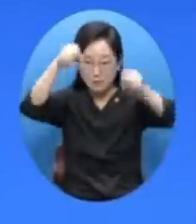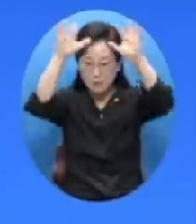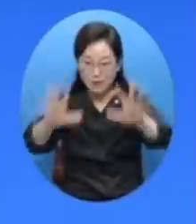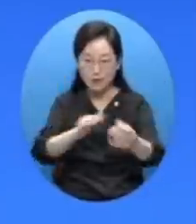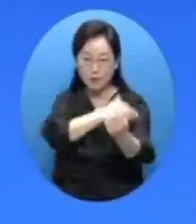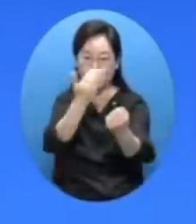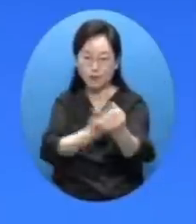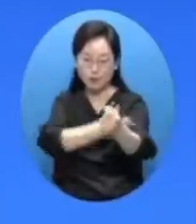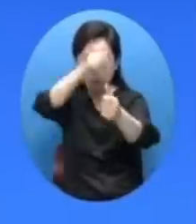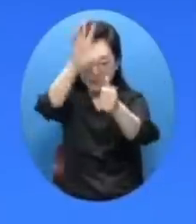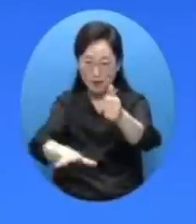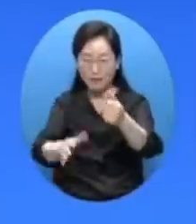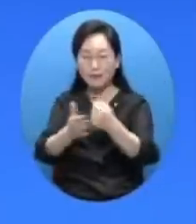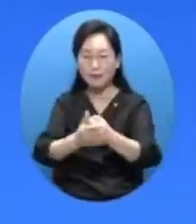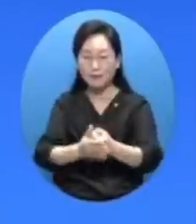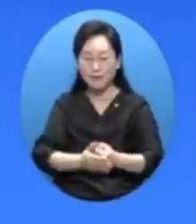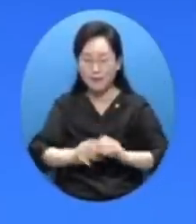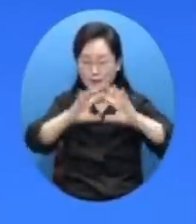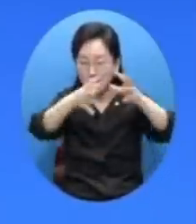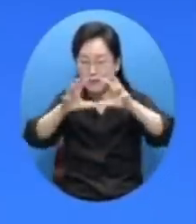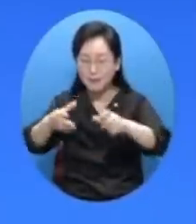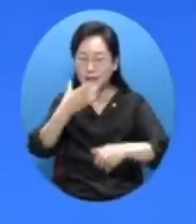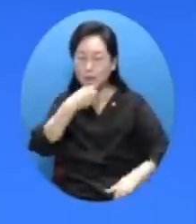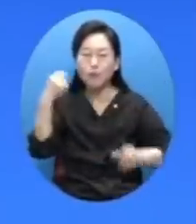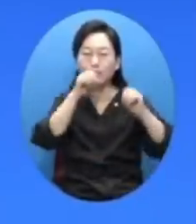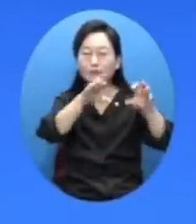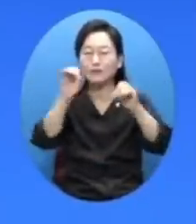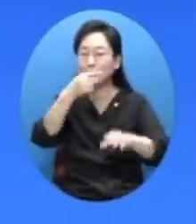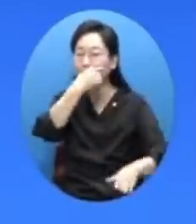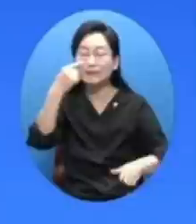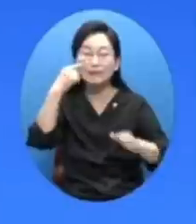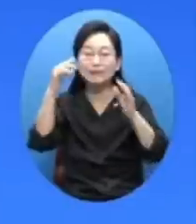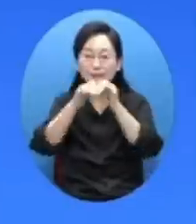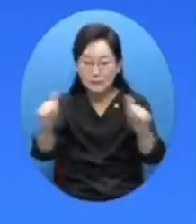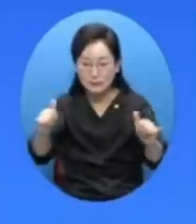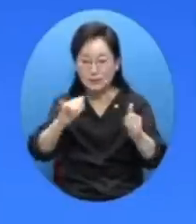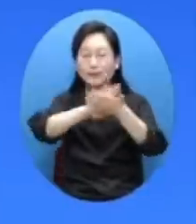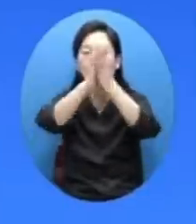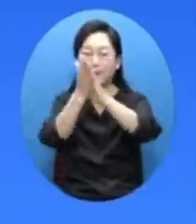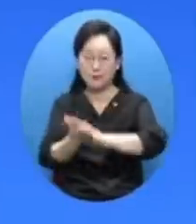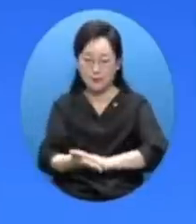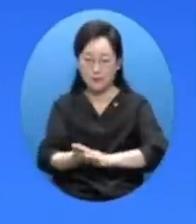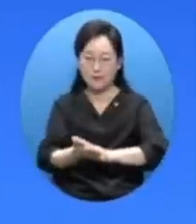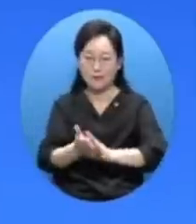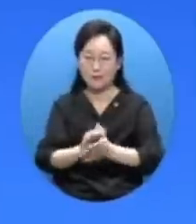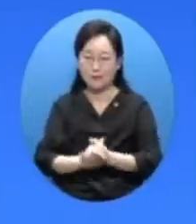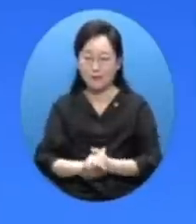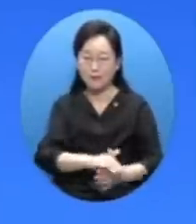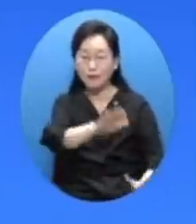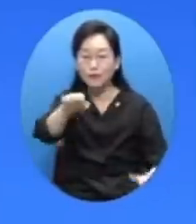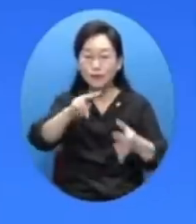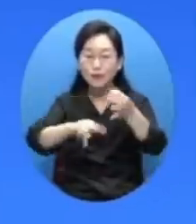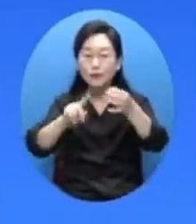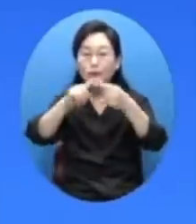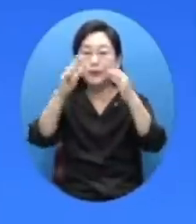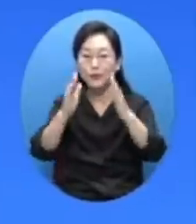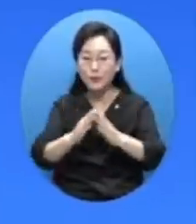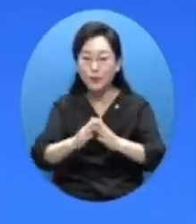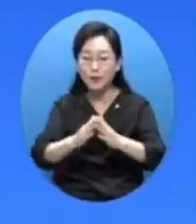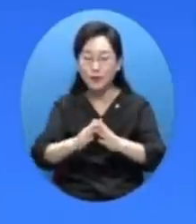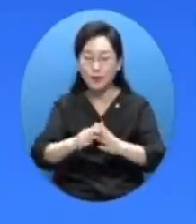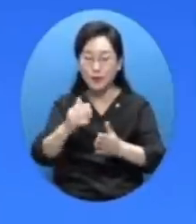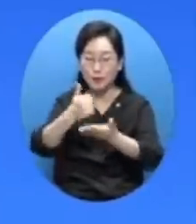권능임하여 봄을 전하는 증인으로 변화시키는 것입니다 우리도 그날까지